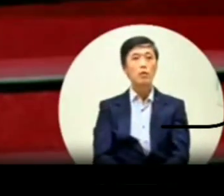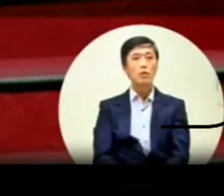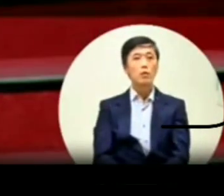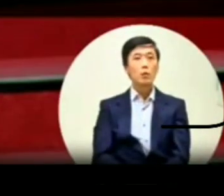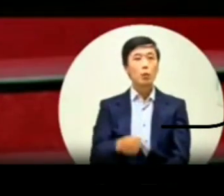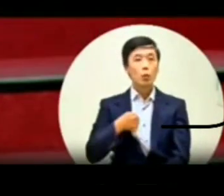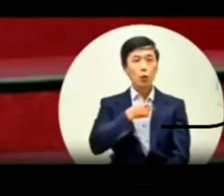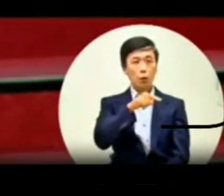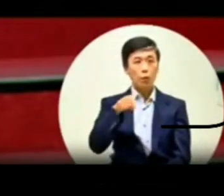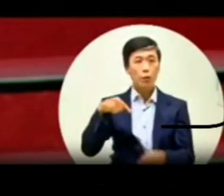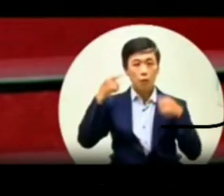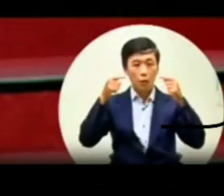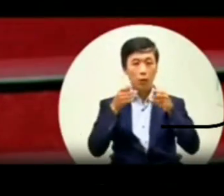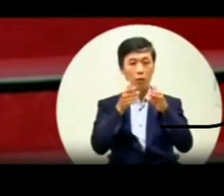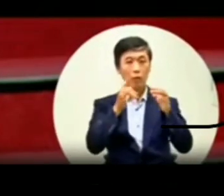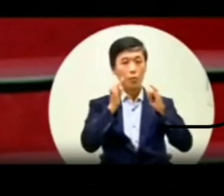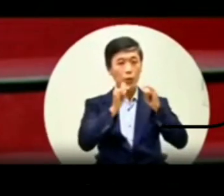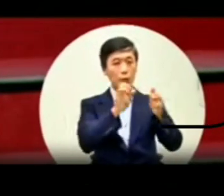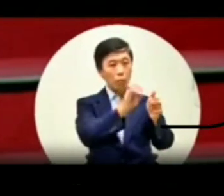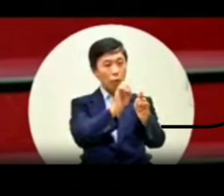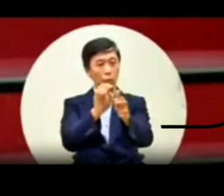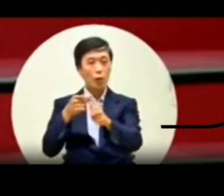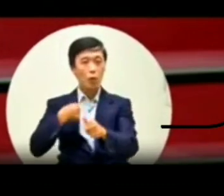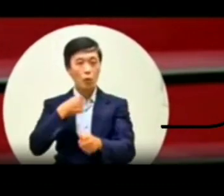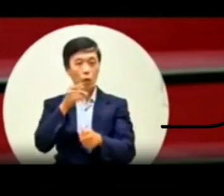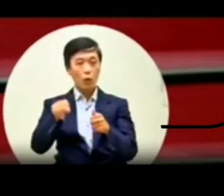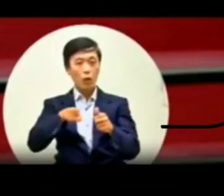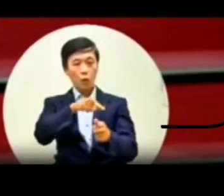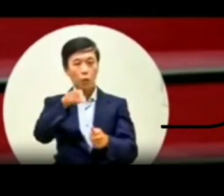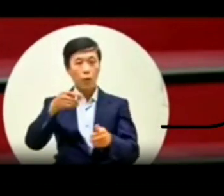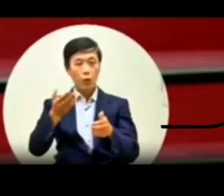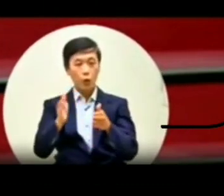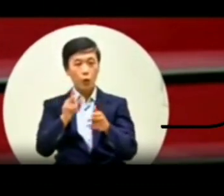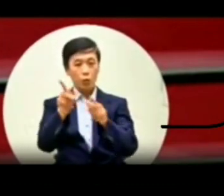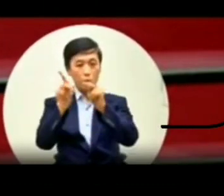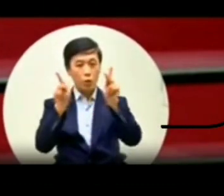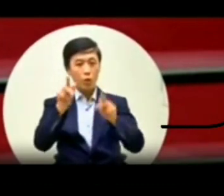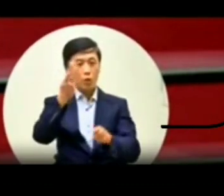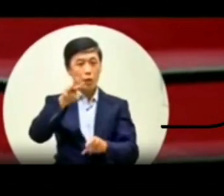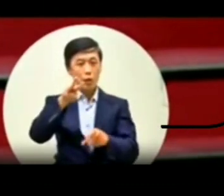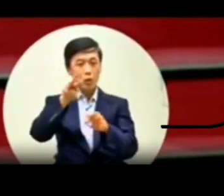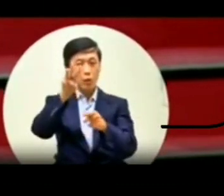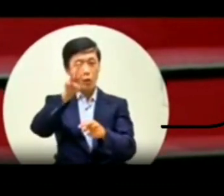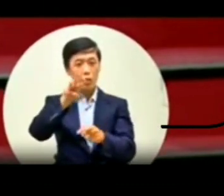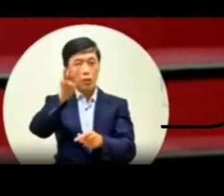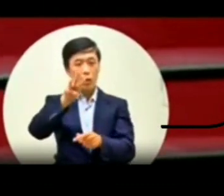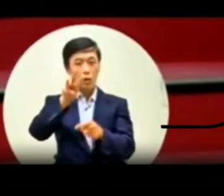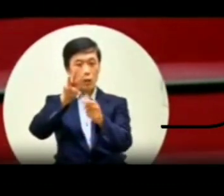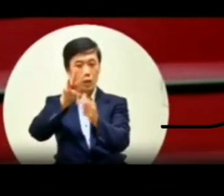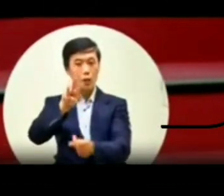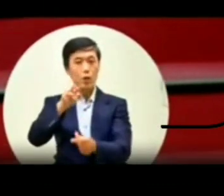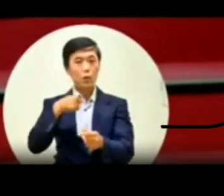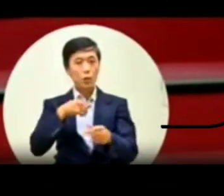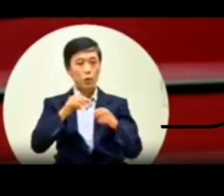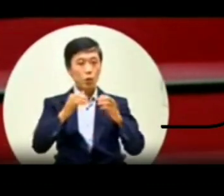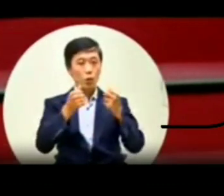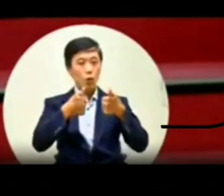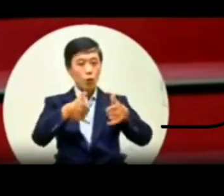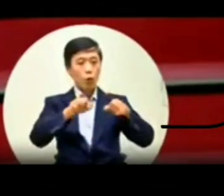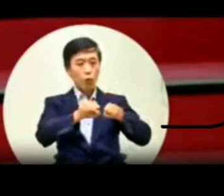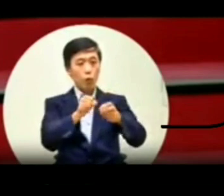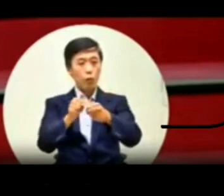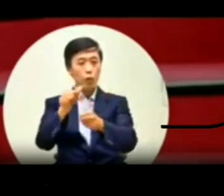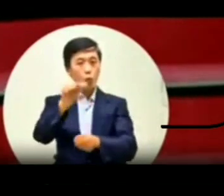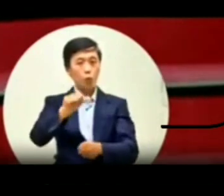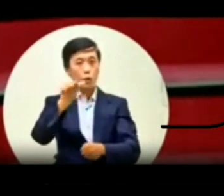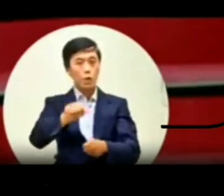我们常常告诉民众说，我们有3000亿的负债，我们有5000个天坑，我们有庆富案要解决，气包